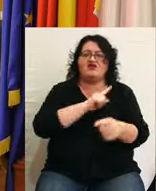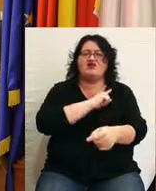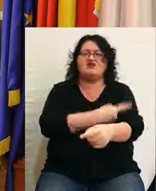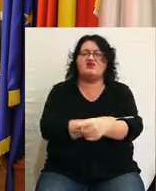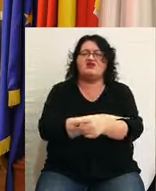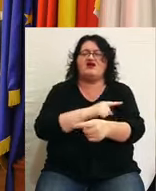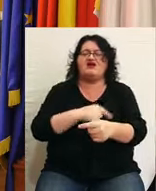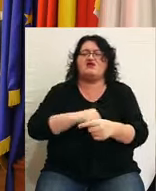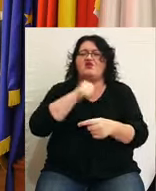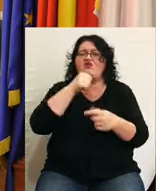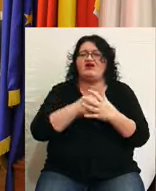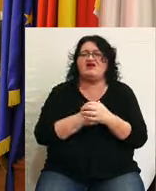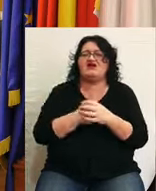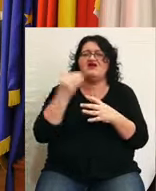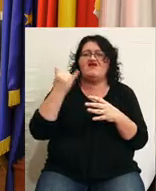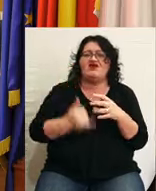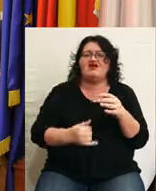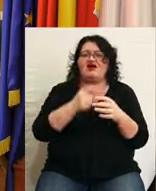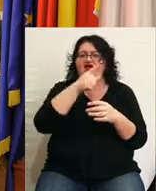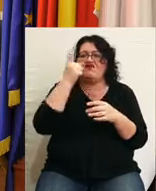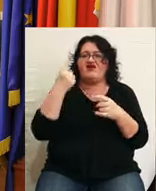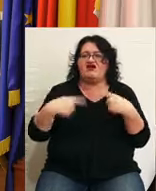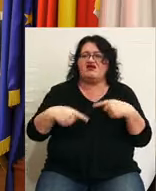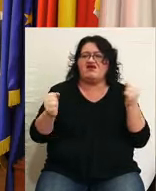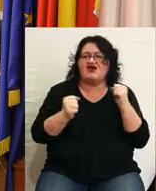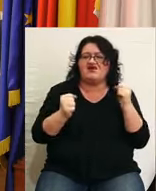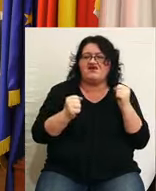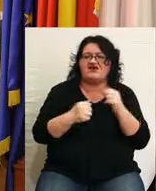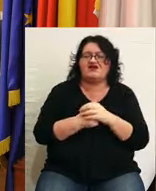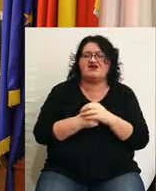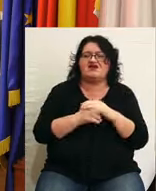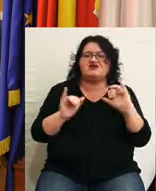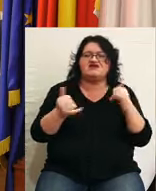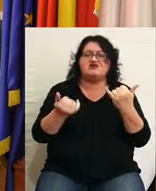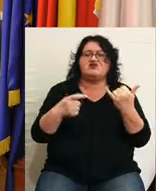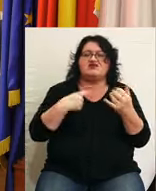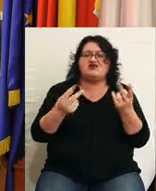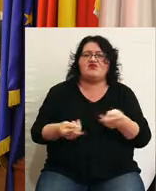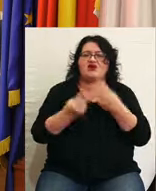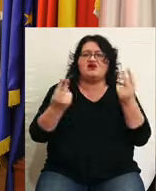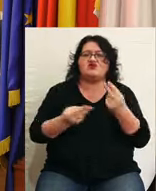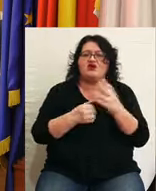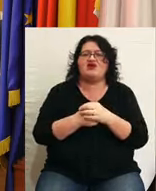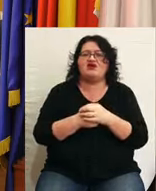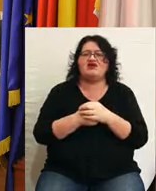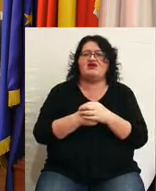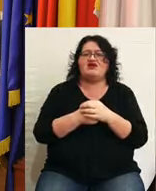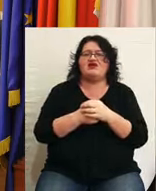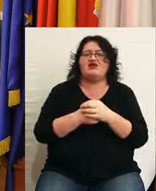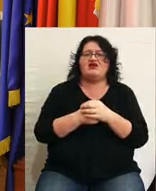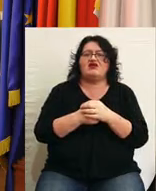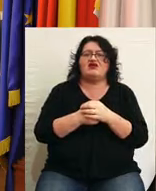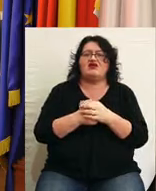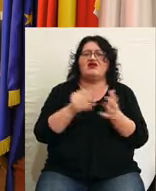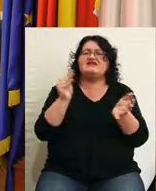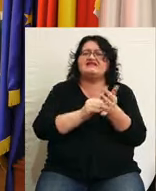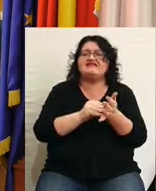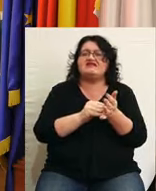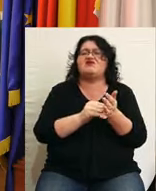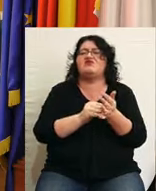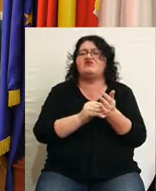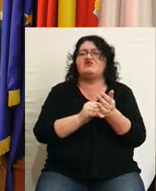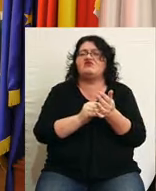depline, venea vara, nu era frig, situația în spitale era cu totul alta, vă